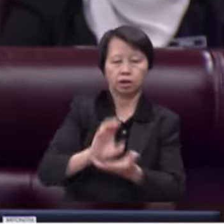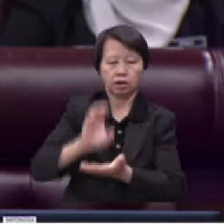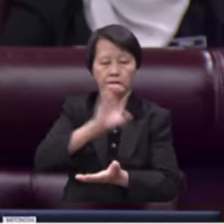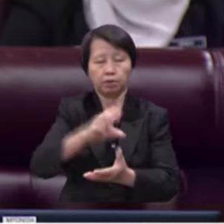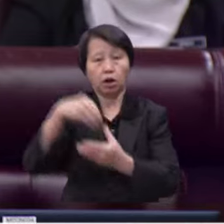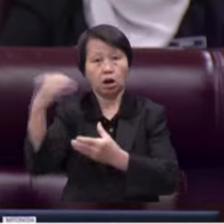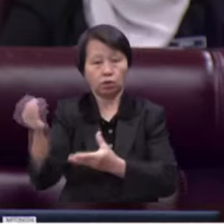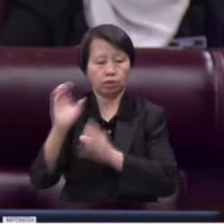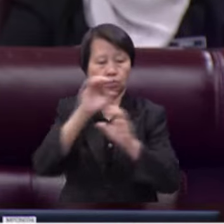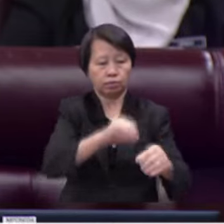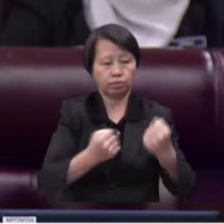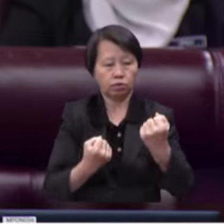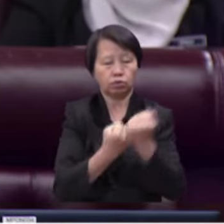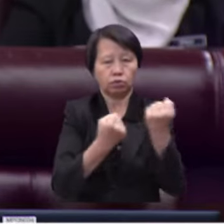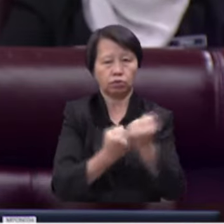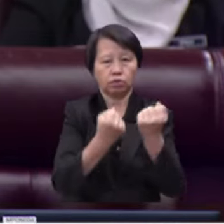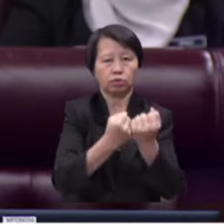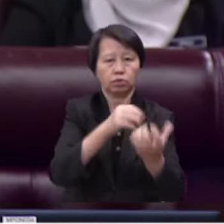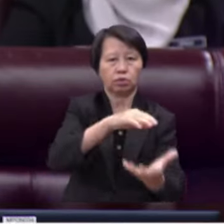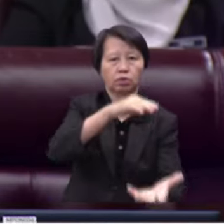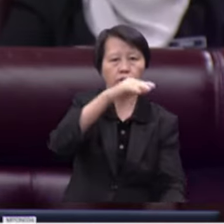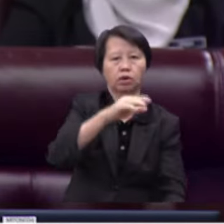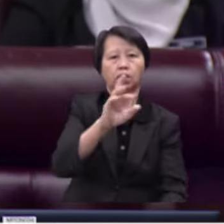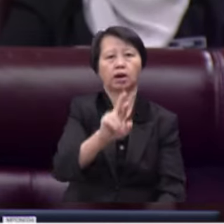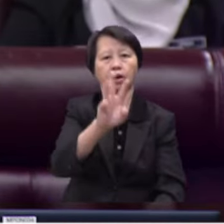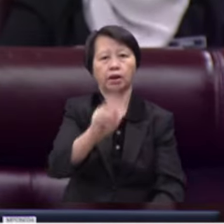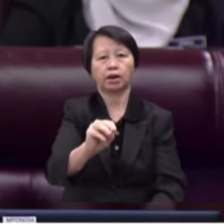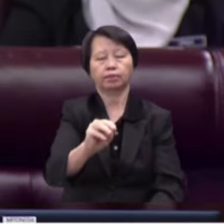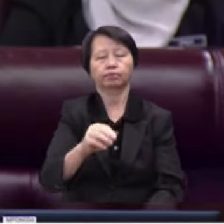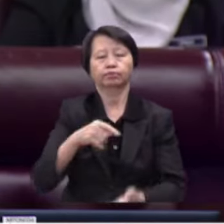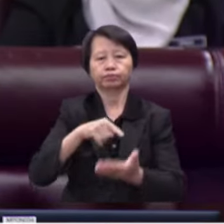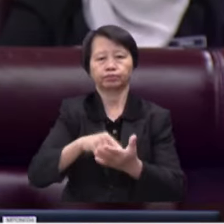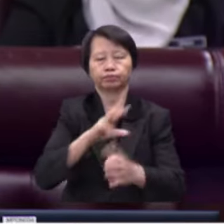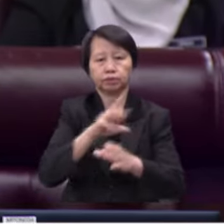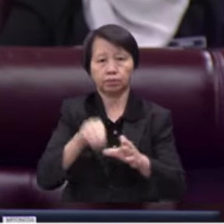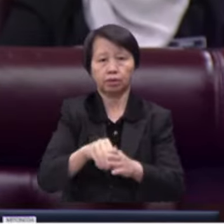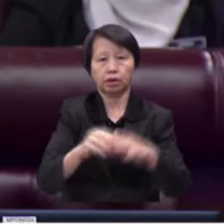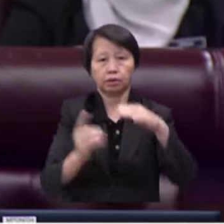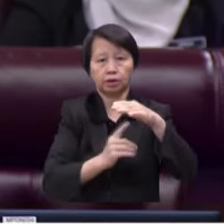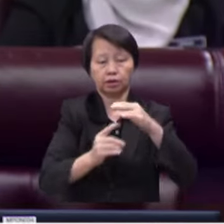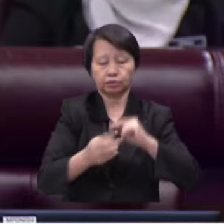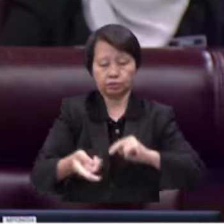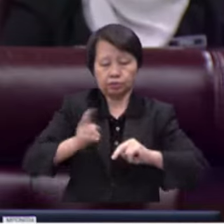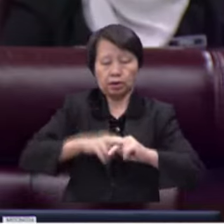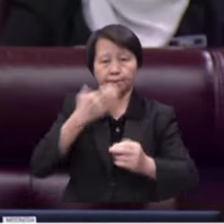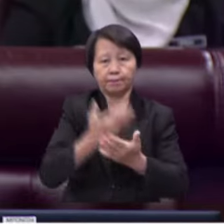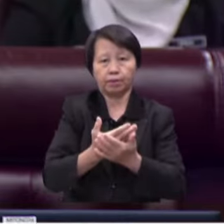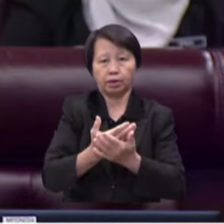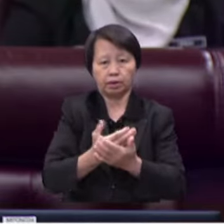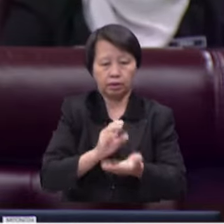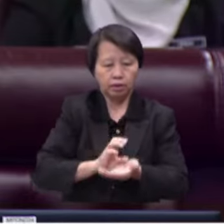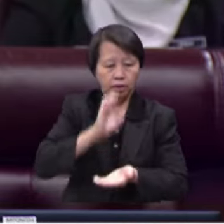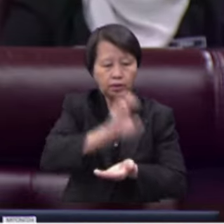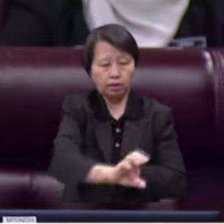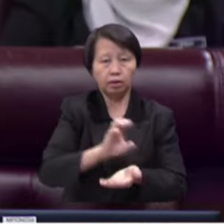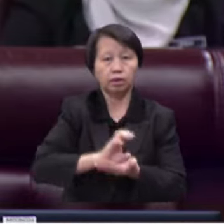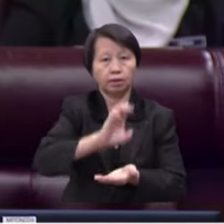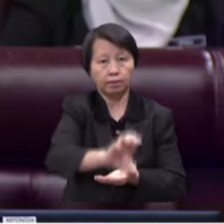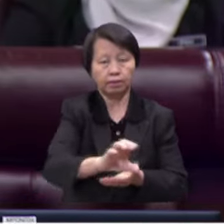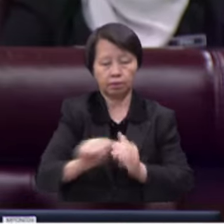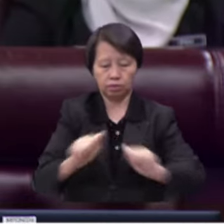asing yang akan menyokong pengukuhan nilai Ringgit perkara ini termasuk dasar untuk menambah baik iklim pelaburan dan